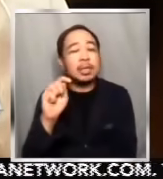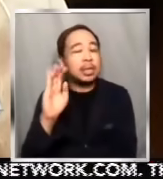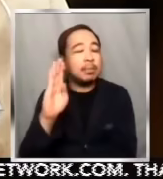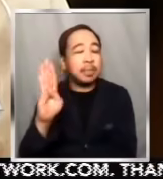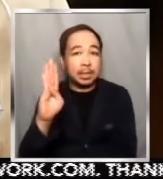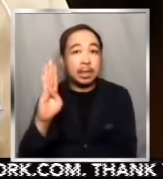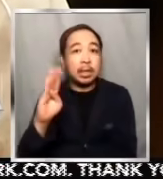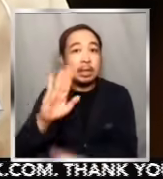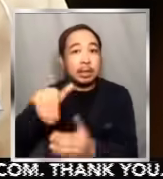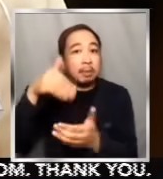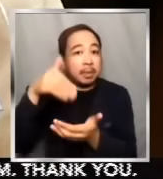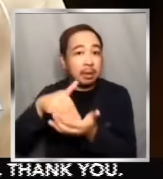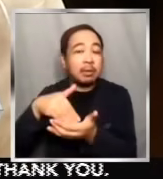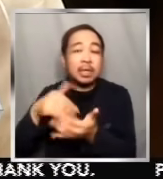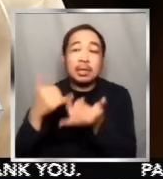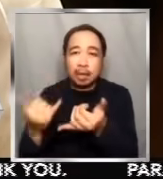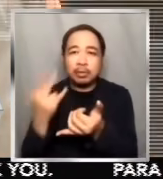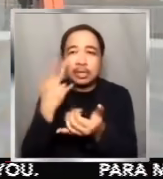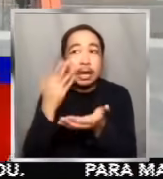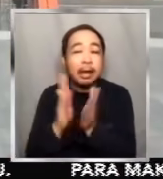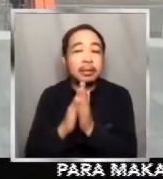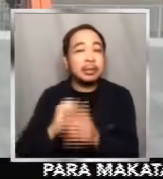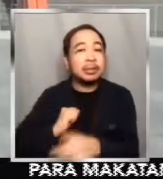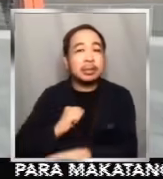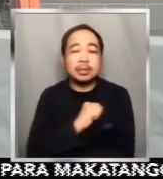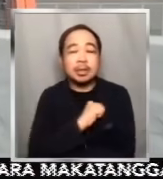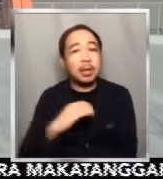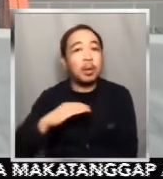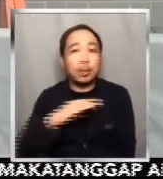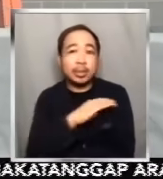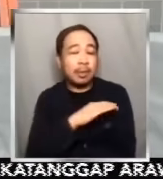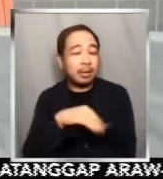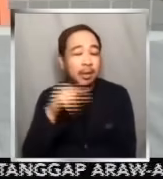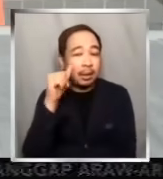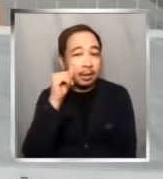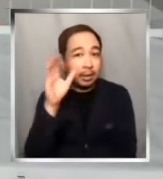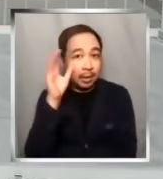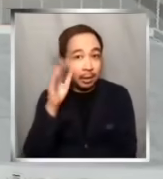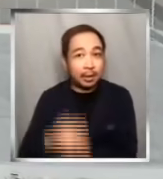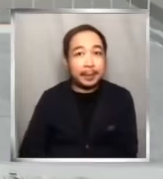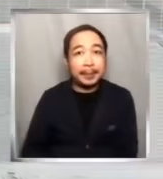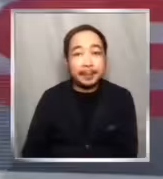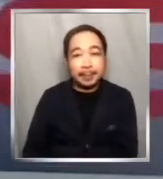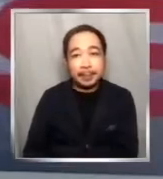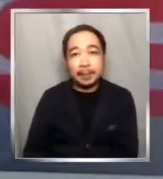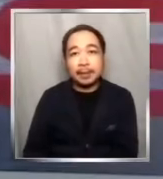namin kunin ng pahayag si Congressman Cayetano. Mav Gonzalez, nakatutok, 24 Oras.